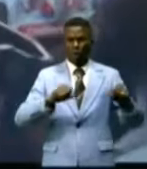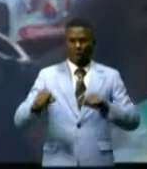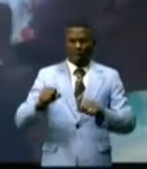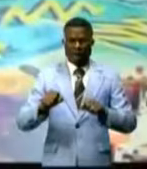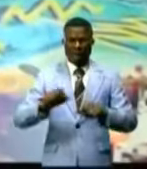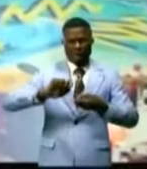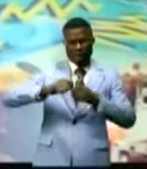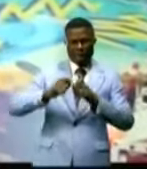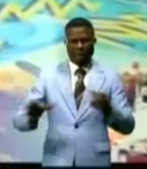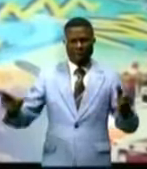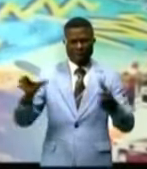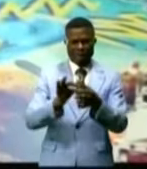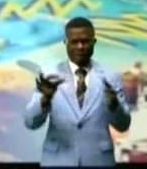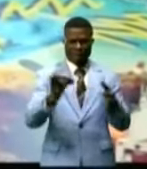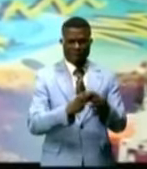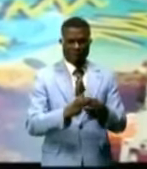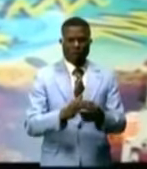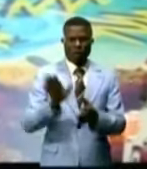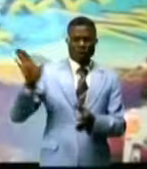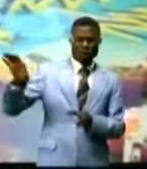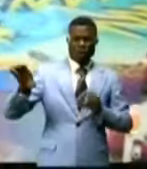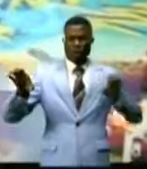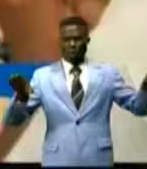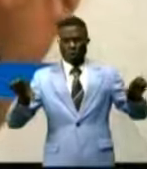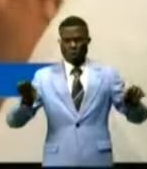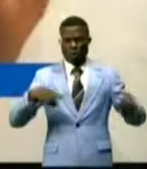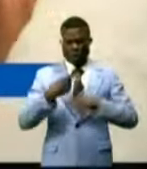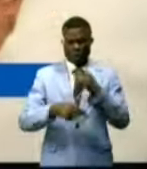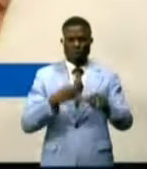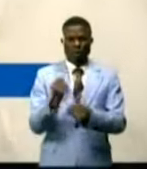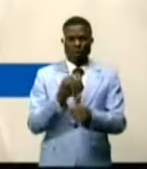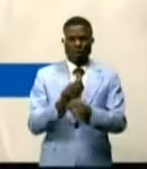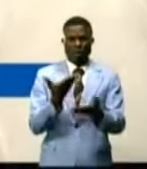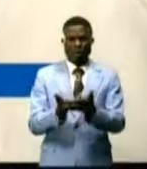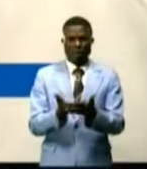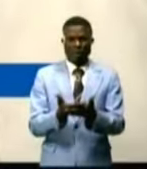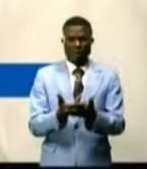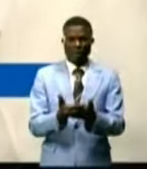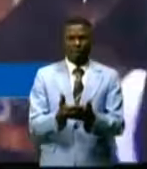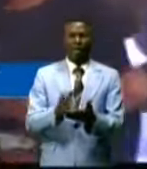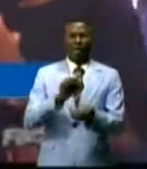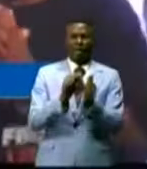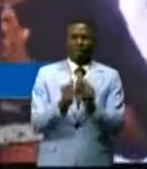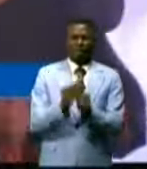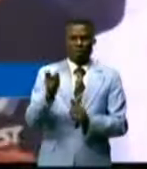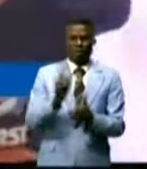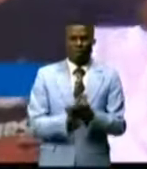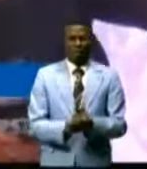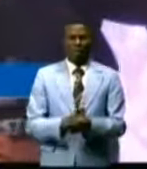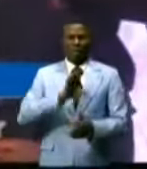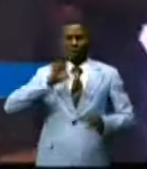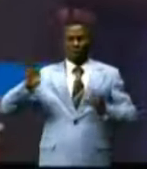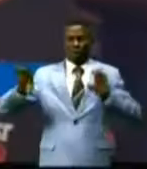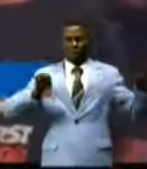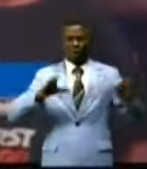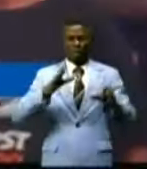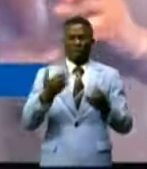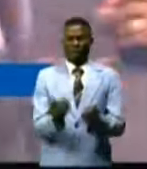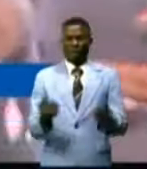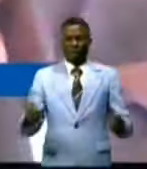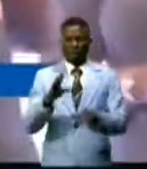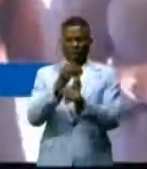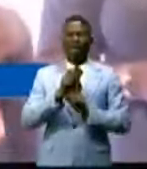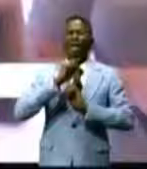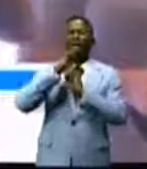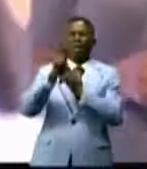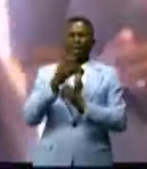démontage, rassemblage des robots mis en mouvement. C'était face aux Girls Power. Les Bobbies ont reçu le trophée